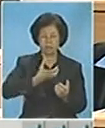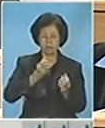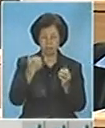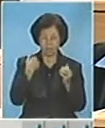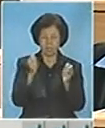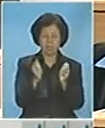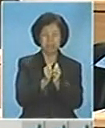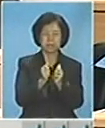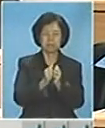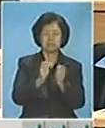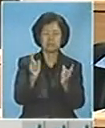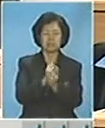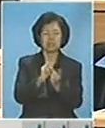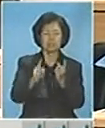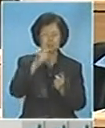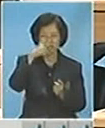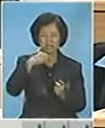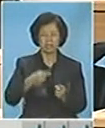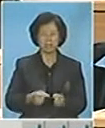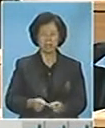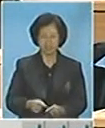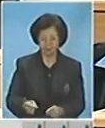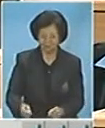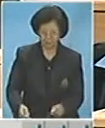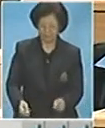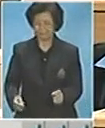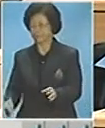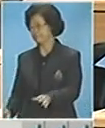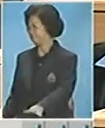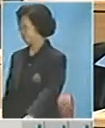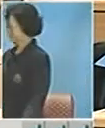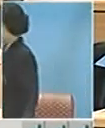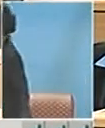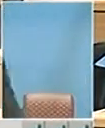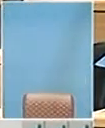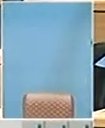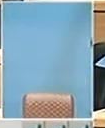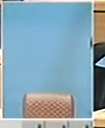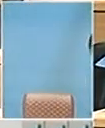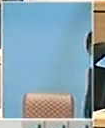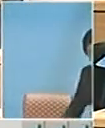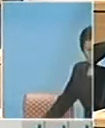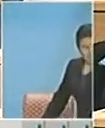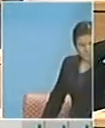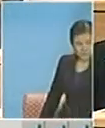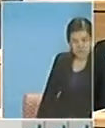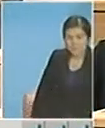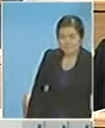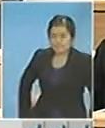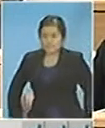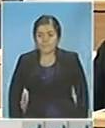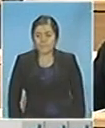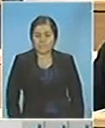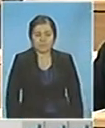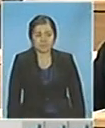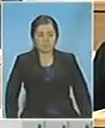ก็มีข้อคิดที่น่าสนใจมากมายที่ได้สรุปมานะคะแล้วก็มีศาสตราจารย์ดร.ลิขิ